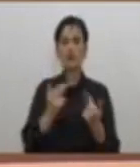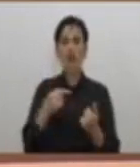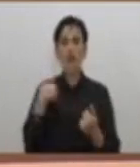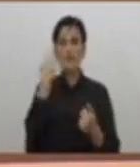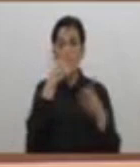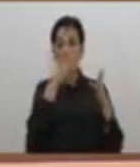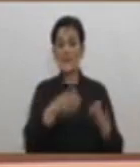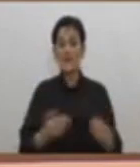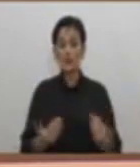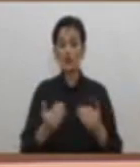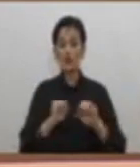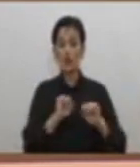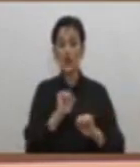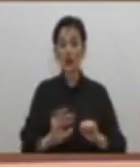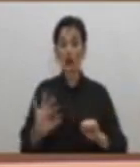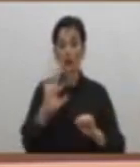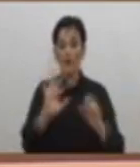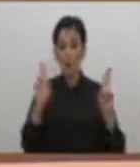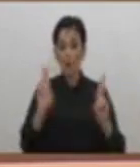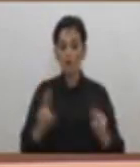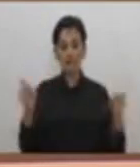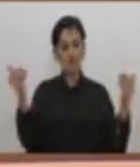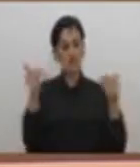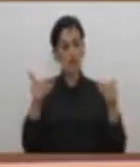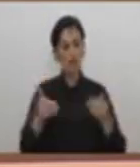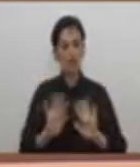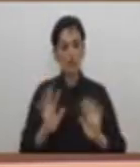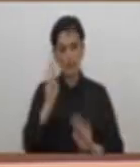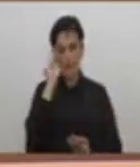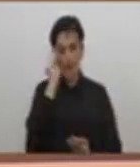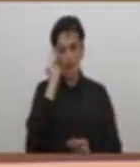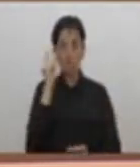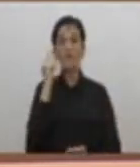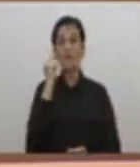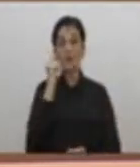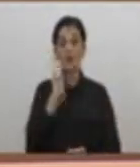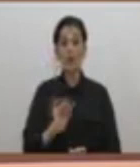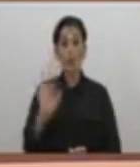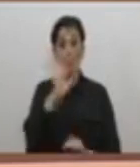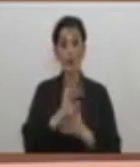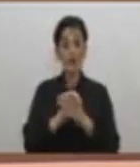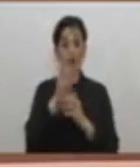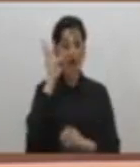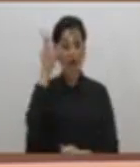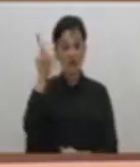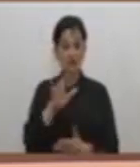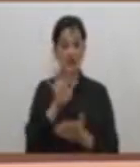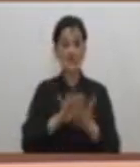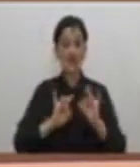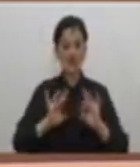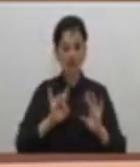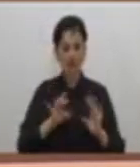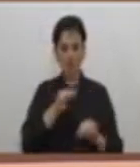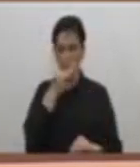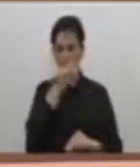horebis dacis, europul standard eptan și usabamod miicinia. Picro peru ca și elci s-am განცხადებით ამწურა პასუხი